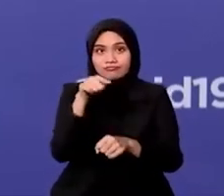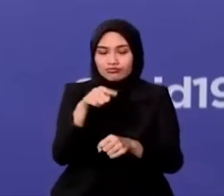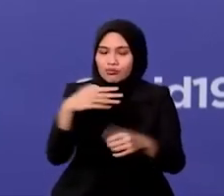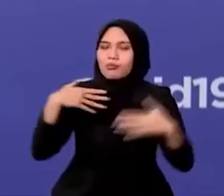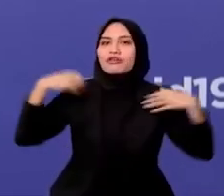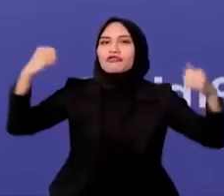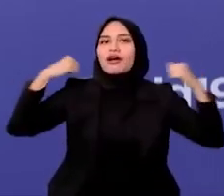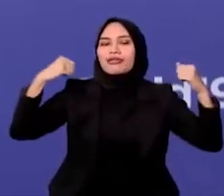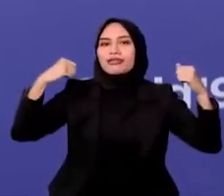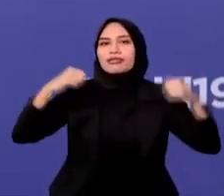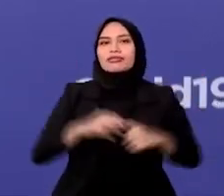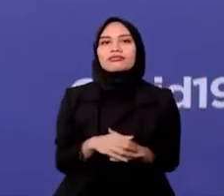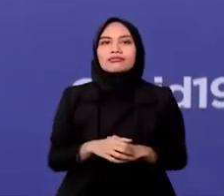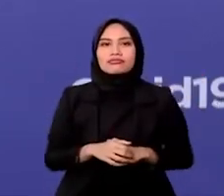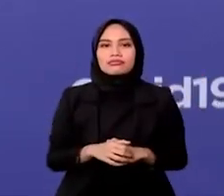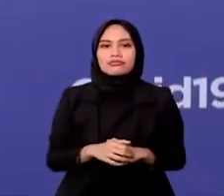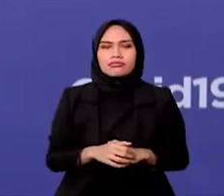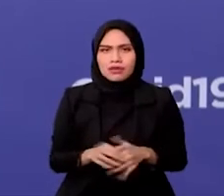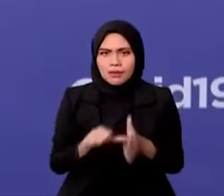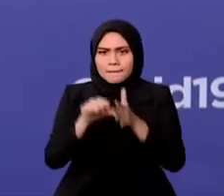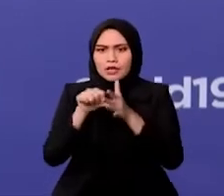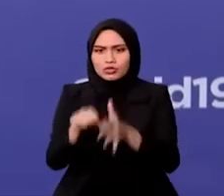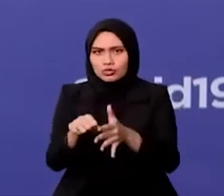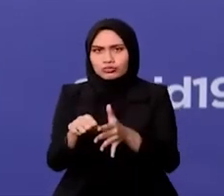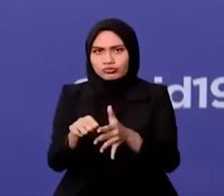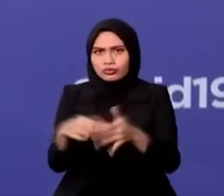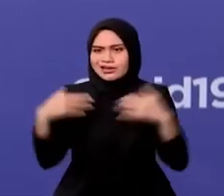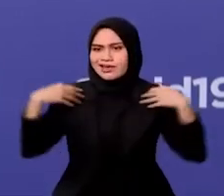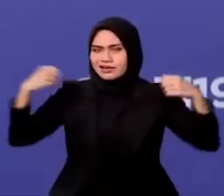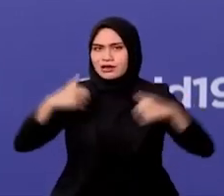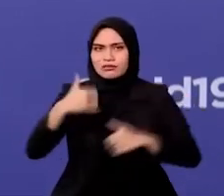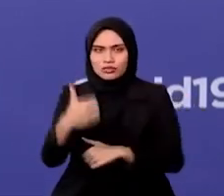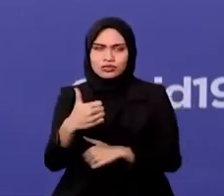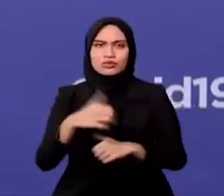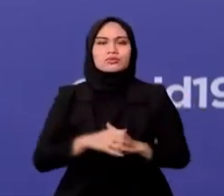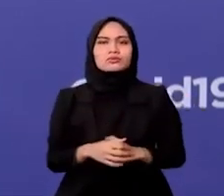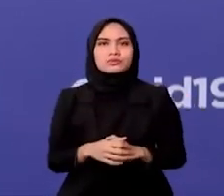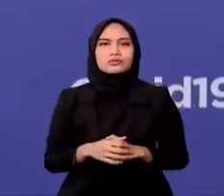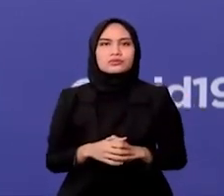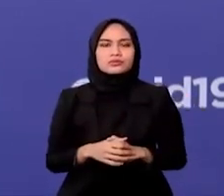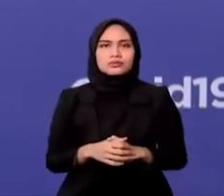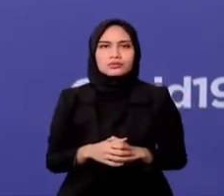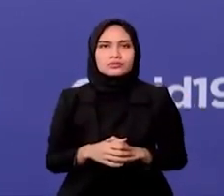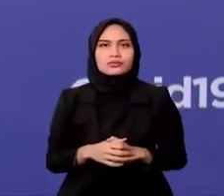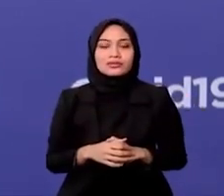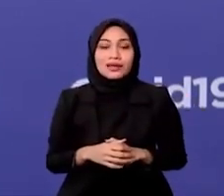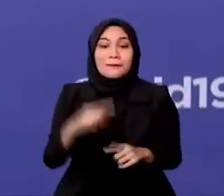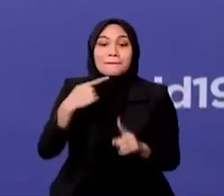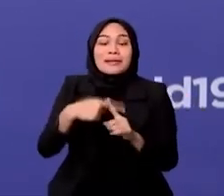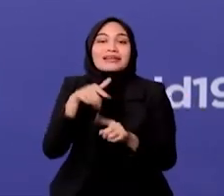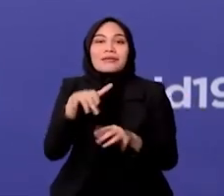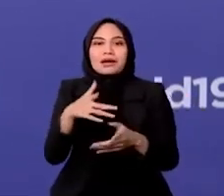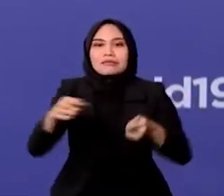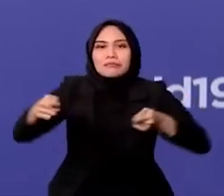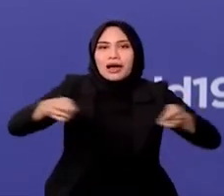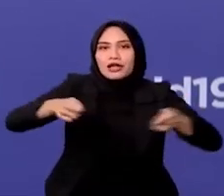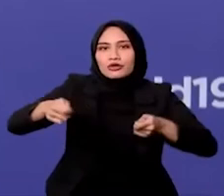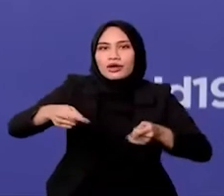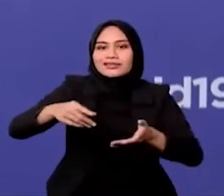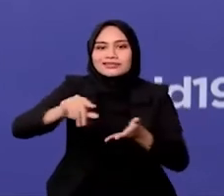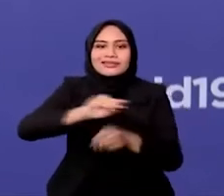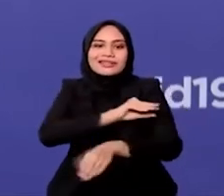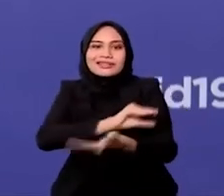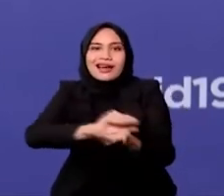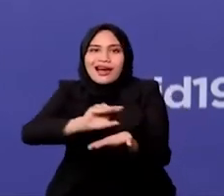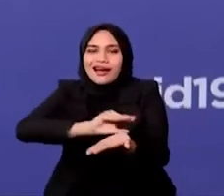selain membantu kaum dhuafa dengan daging kurban Mari terus kita tingkatkan pengelolaan zakat infak sedekah